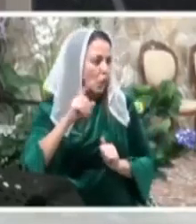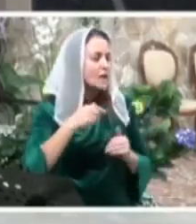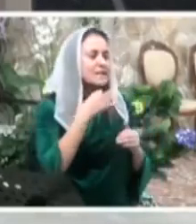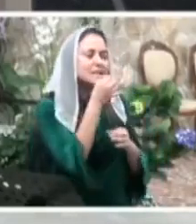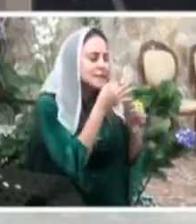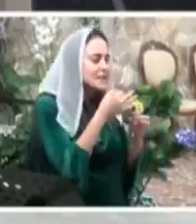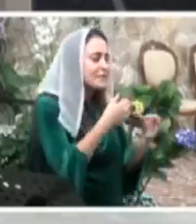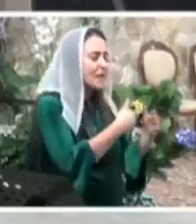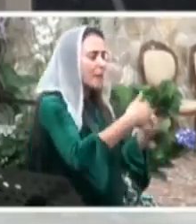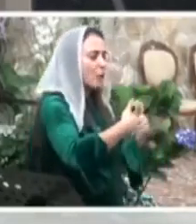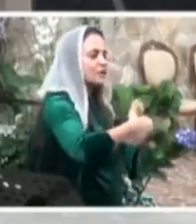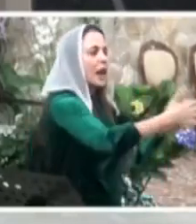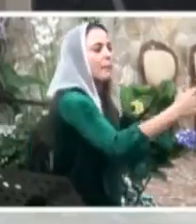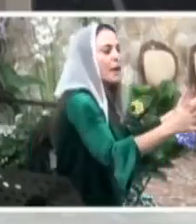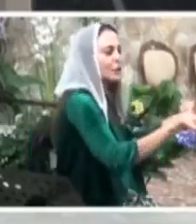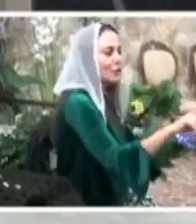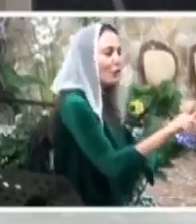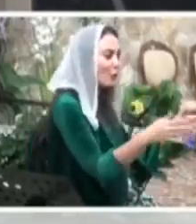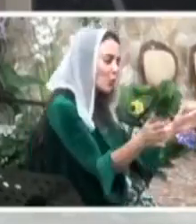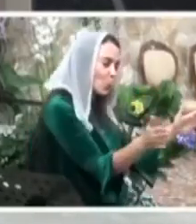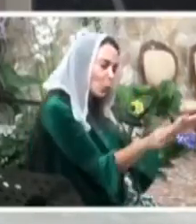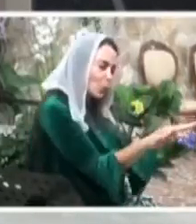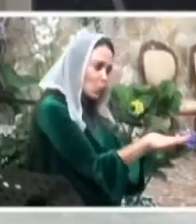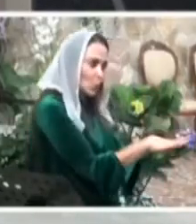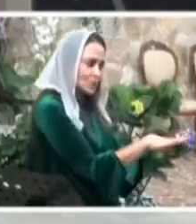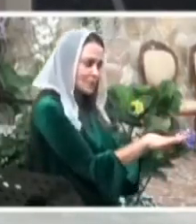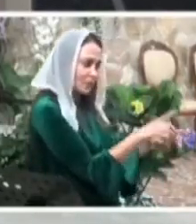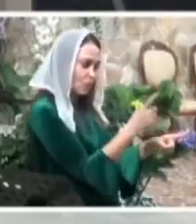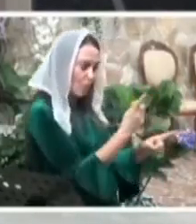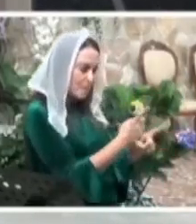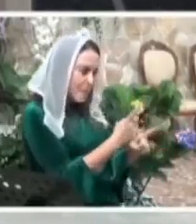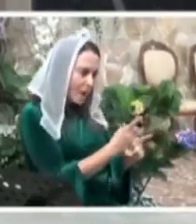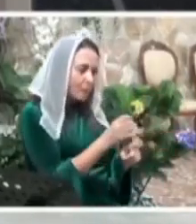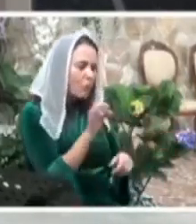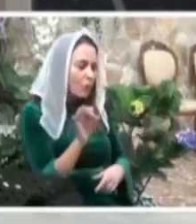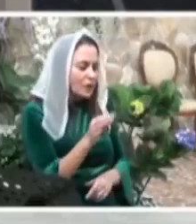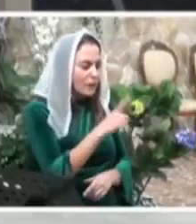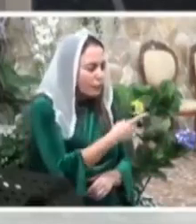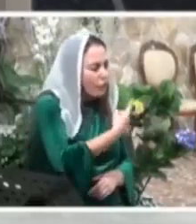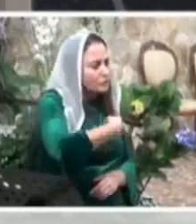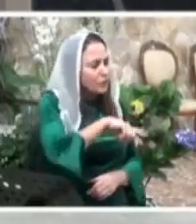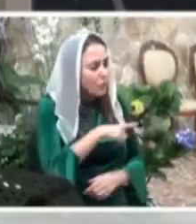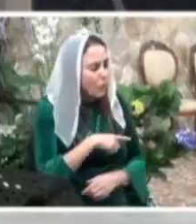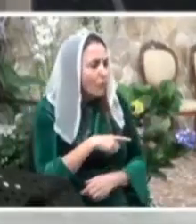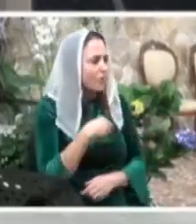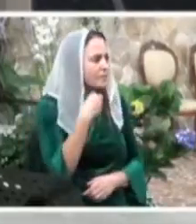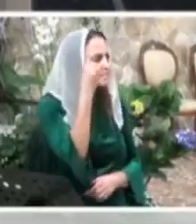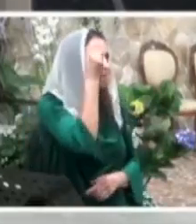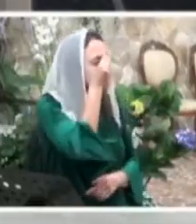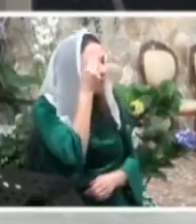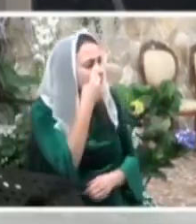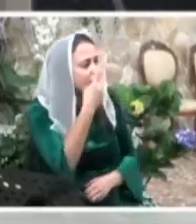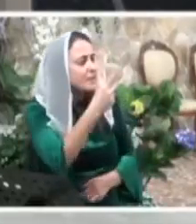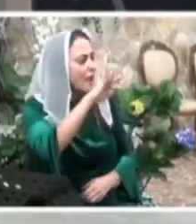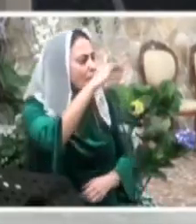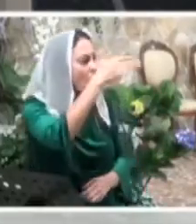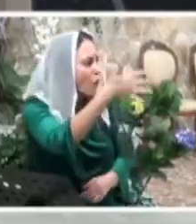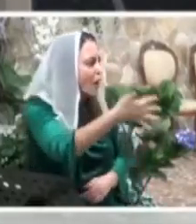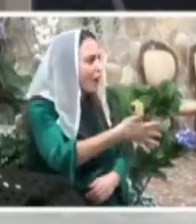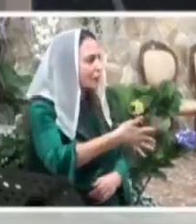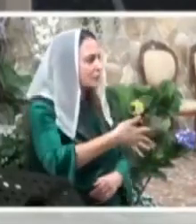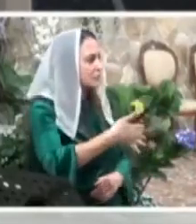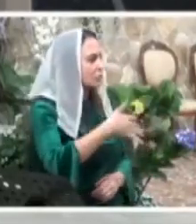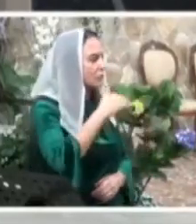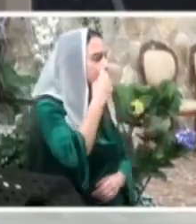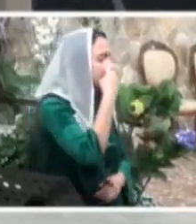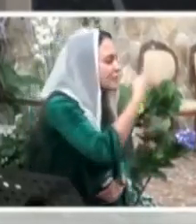A volte sono interrotti da tante distrazioni e tante